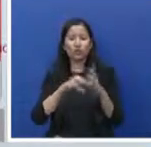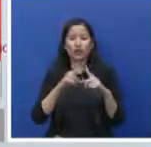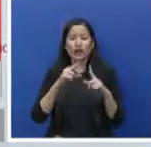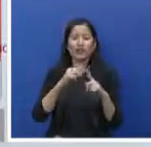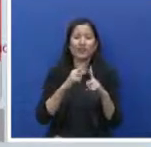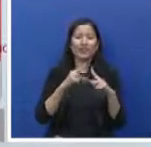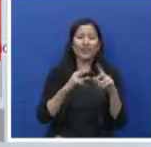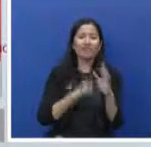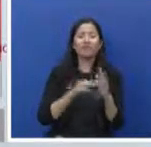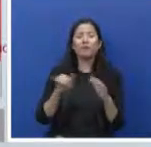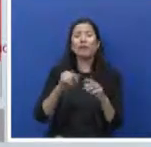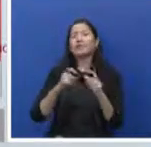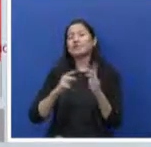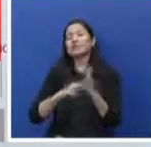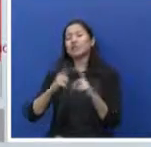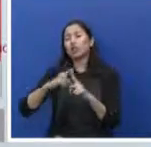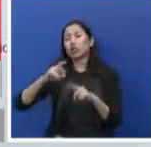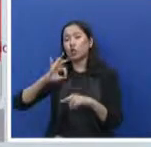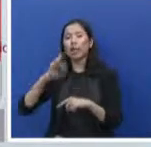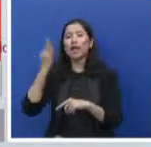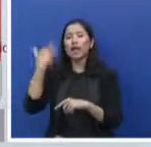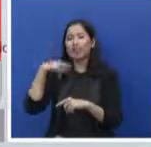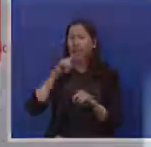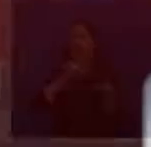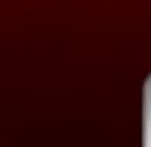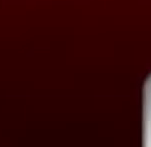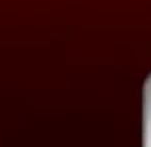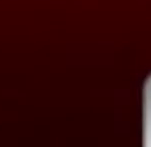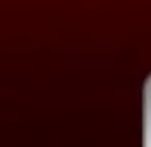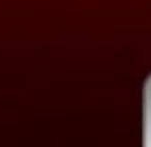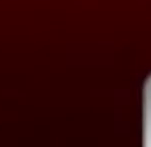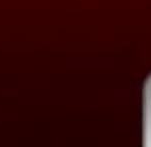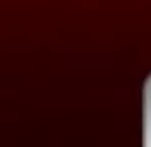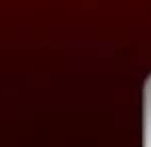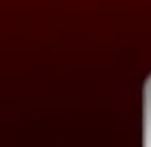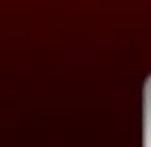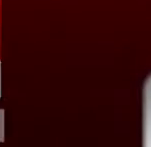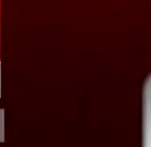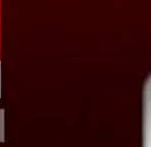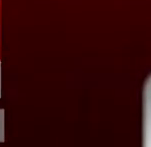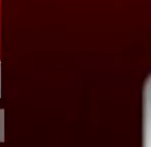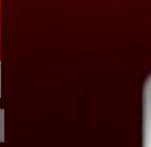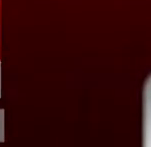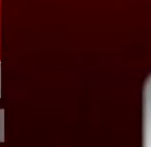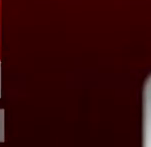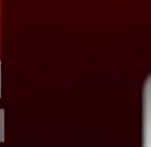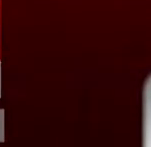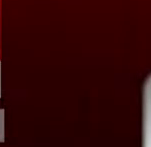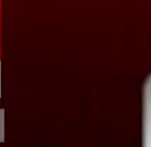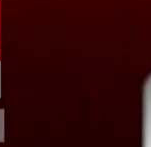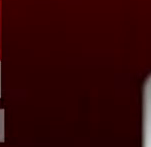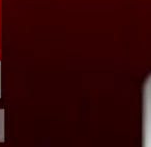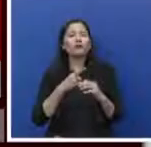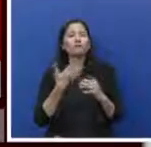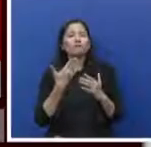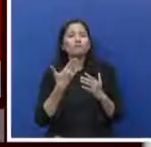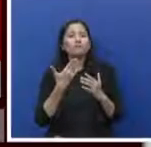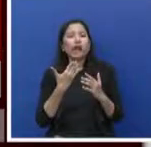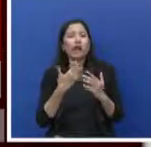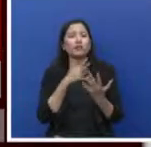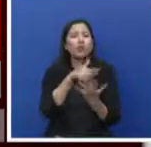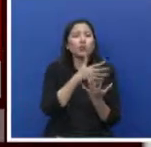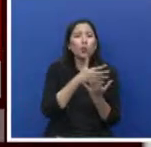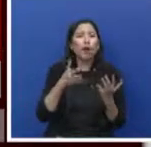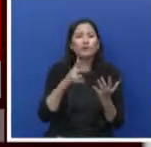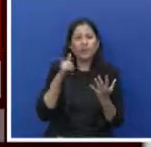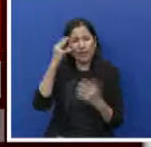Sinto yang ada di sini. Tadi kita lanjutkan pertanyaan secara umum yang sudah saya sampaikan sebelumnya, Bung Jonathan dan juga Mbak Sinto. Agenda besar apa yang sudah Gojek maupun